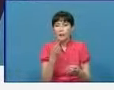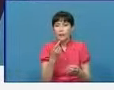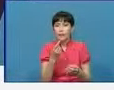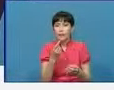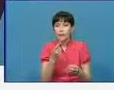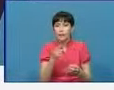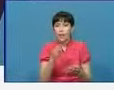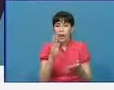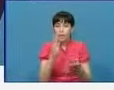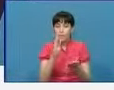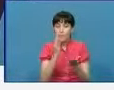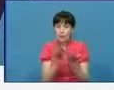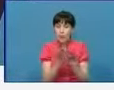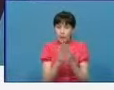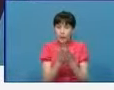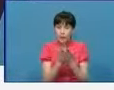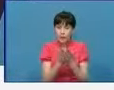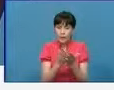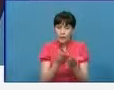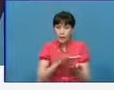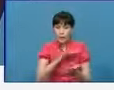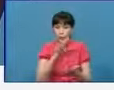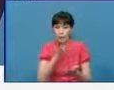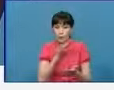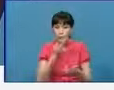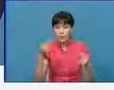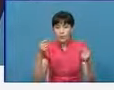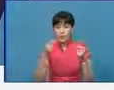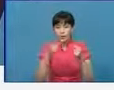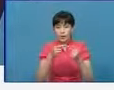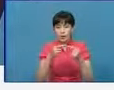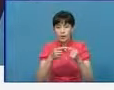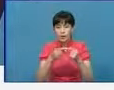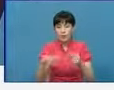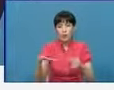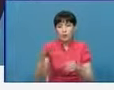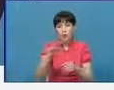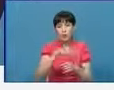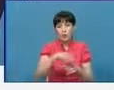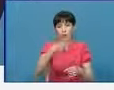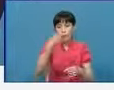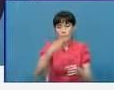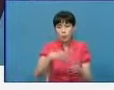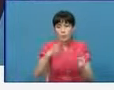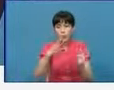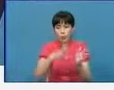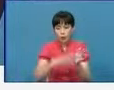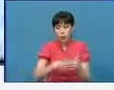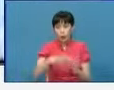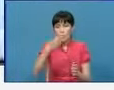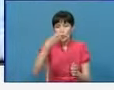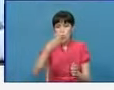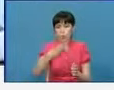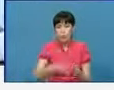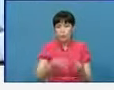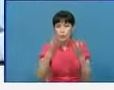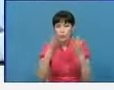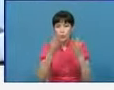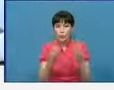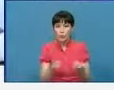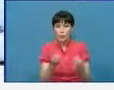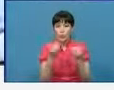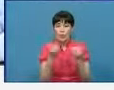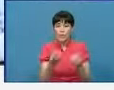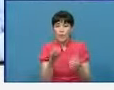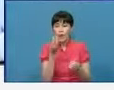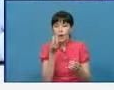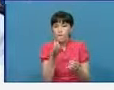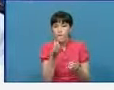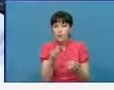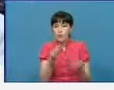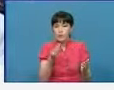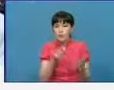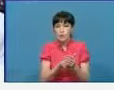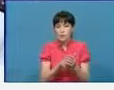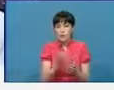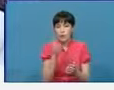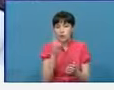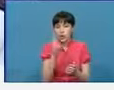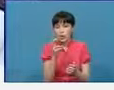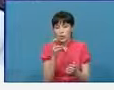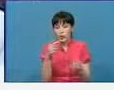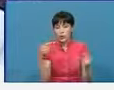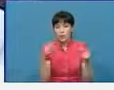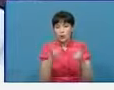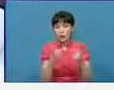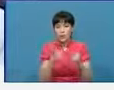болсақ, белгілі күндер деген осы, мәселен, толық 29 күн, 30 күн. Айта кетейік, биыл пітір садақа 200 теңге болып белгіленді.